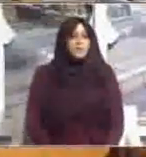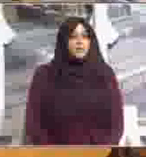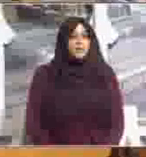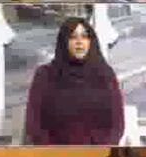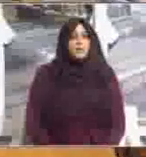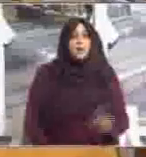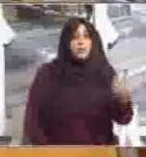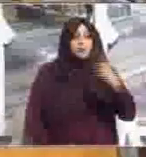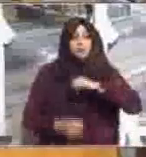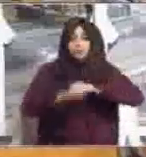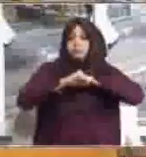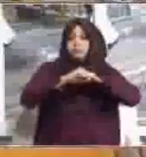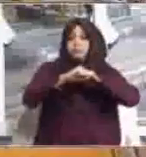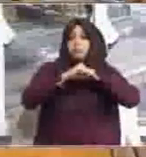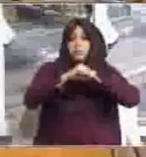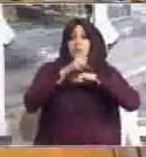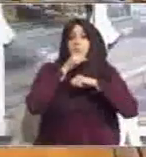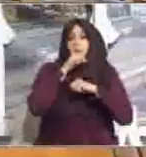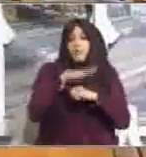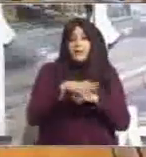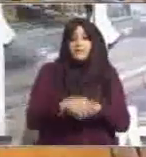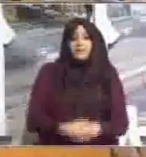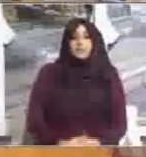فاستقبلهم على فرس. هذا